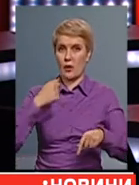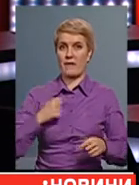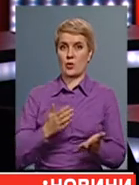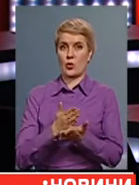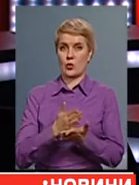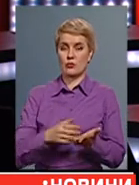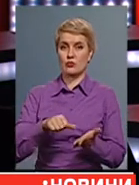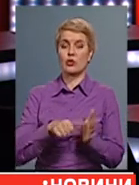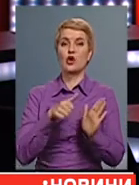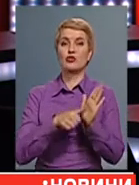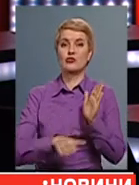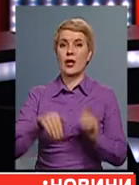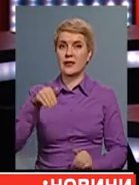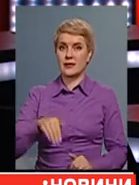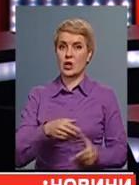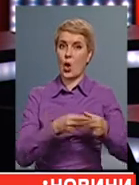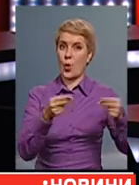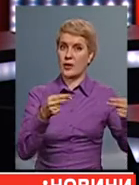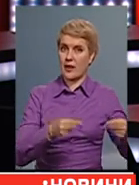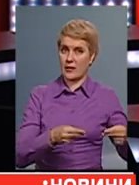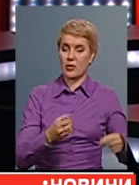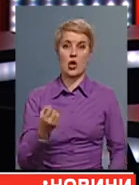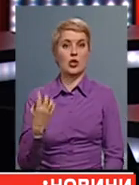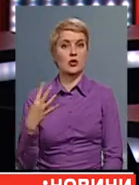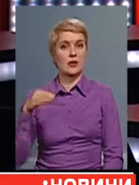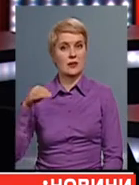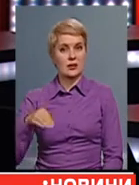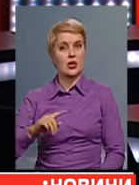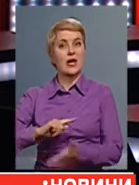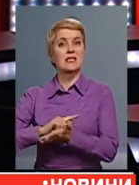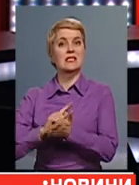долучилося майже 60 тисяч контрактників і близько 14 тисяч строковиків.